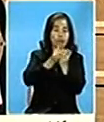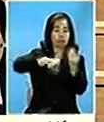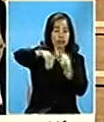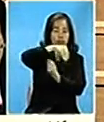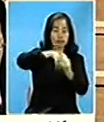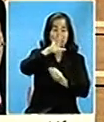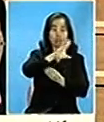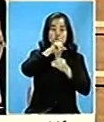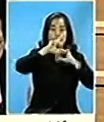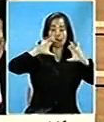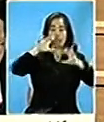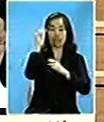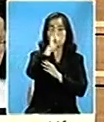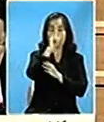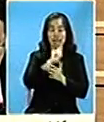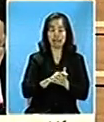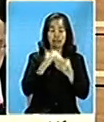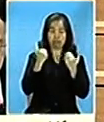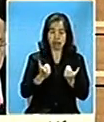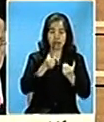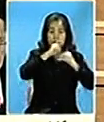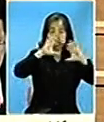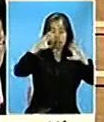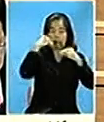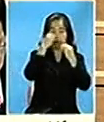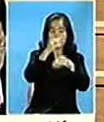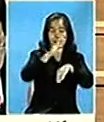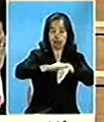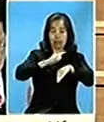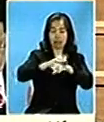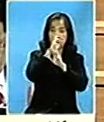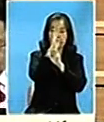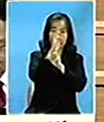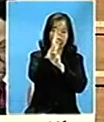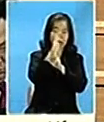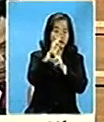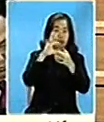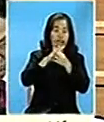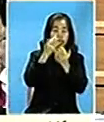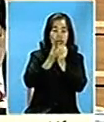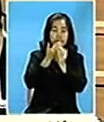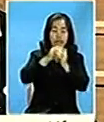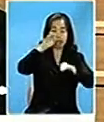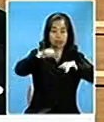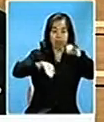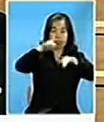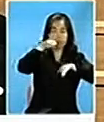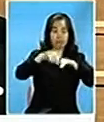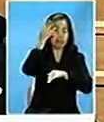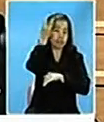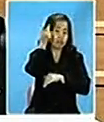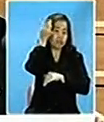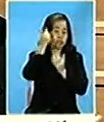ดังนั้นรัฐบาลจึงควรที่จะระมัดระวังนะครับในการประงานการในเรื่องของรายได้ในประเด็นนี้นะครับ